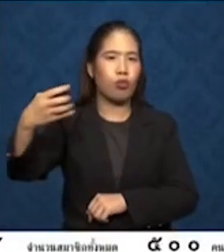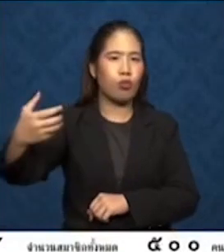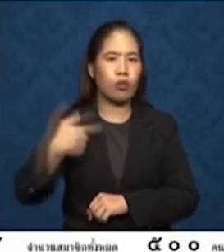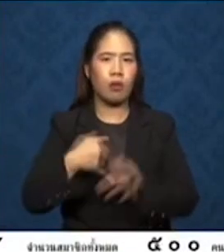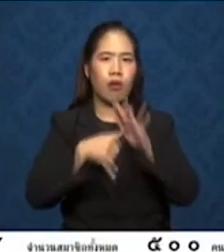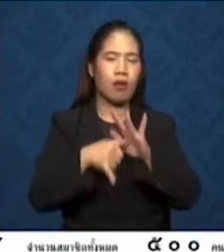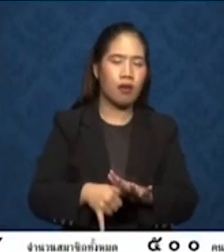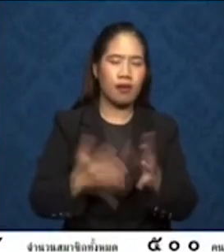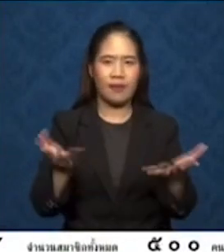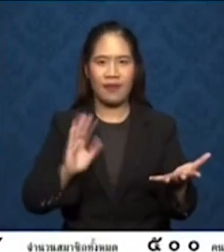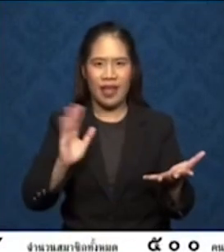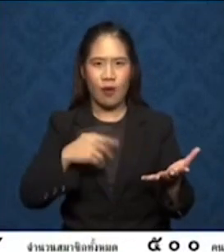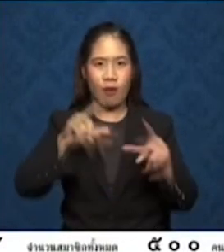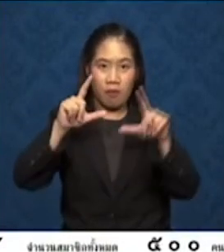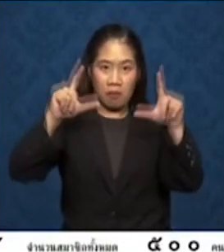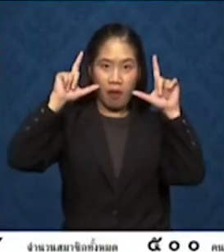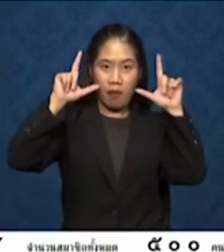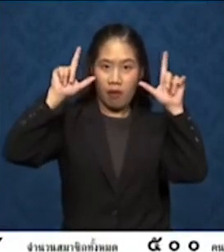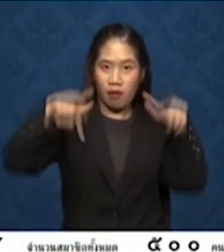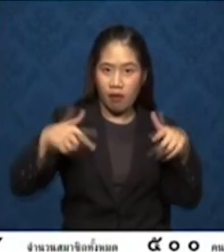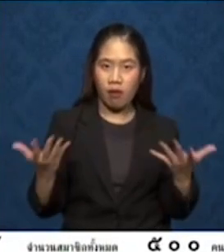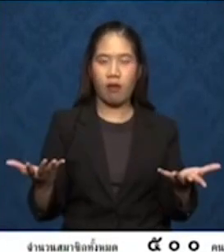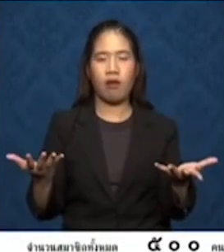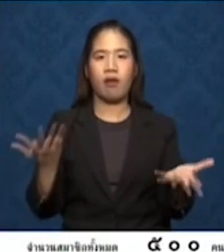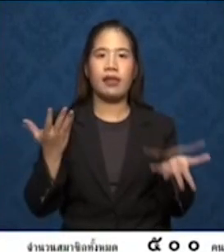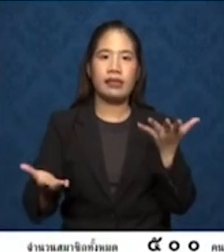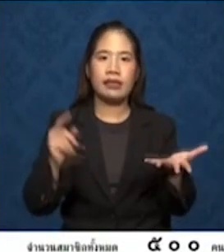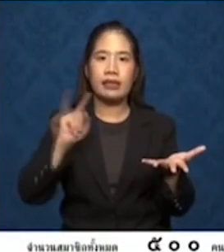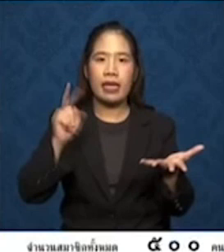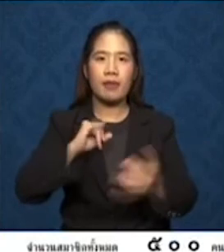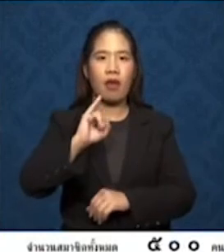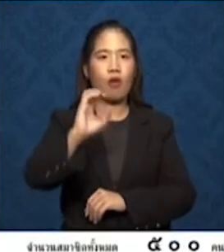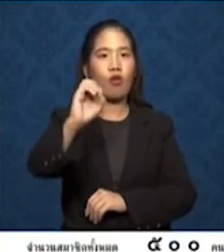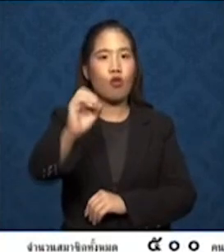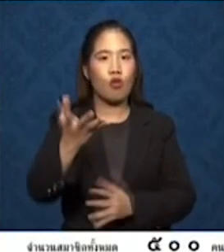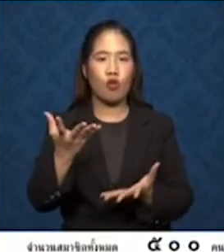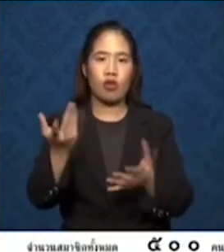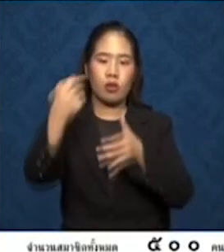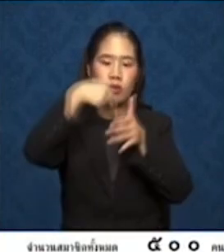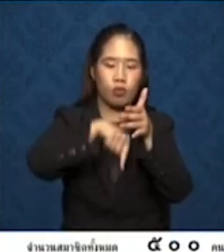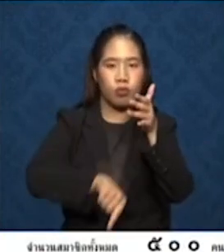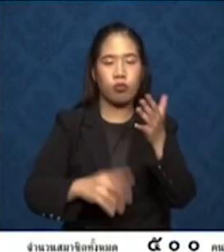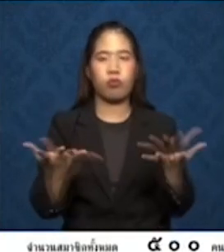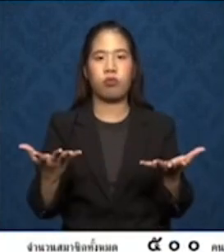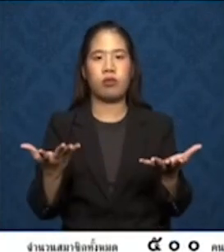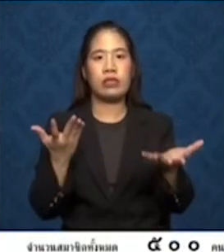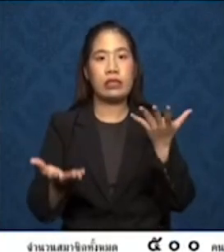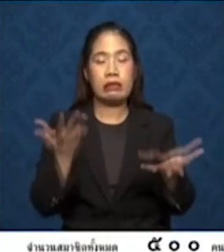เรื่องที่บอกว่าภาพลักษณ์ตกต่ำนะครับใช้ IO ดำมืดลึกล้ำนะฮะ